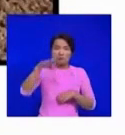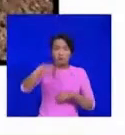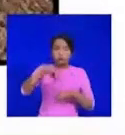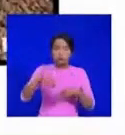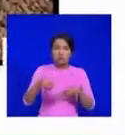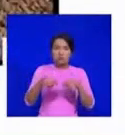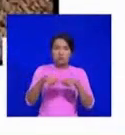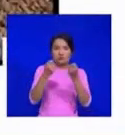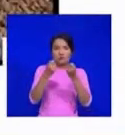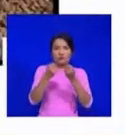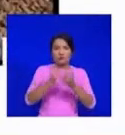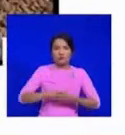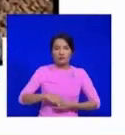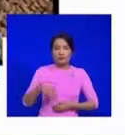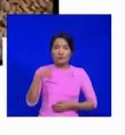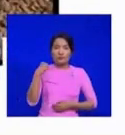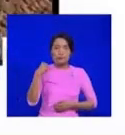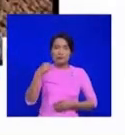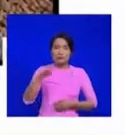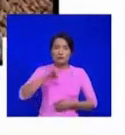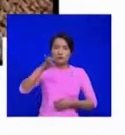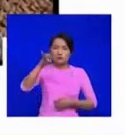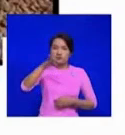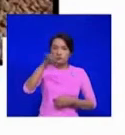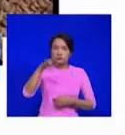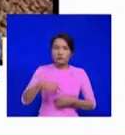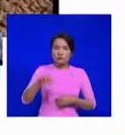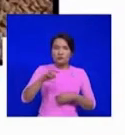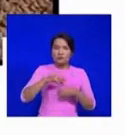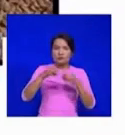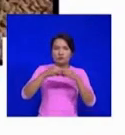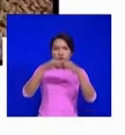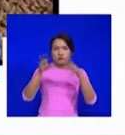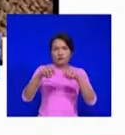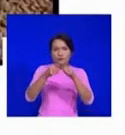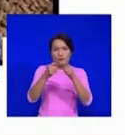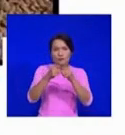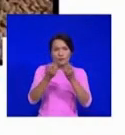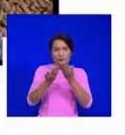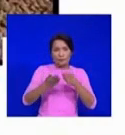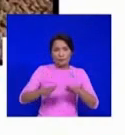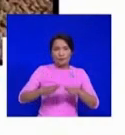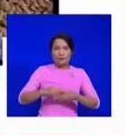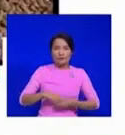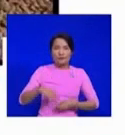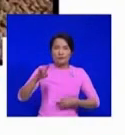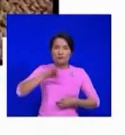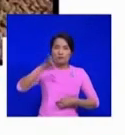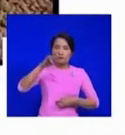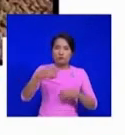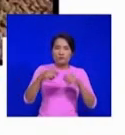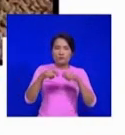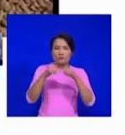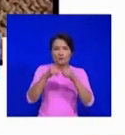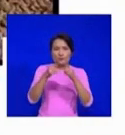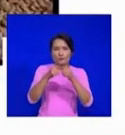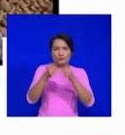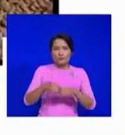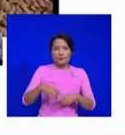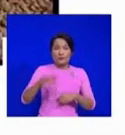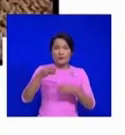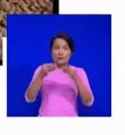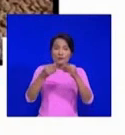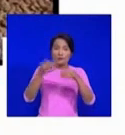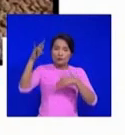KNU จะยิ่งสมทบกำลังยิ่งเร่งเกมรุกมากขึ้นไหมคะเพื่อให้คุมได้เบ็ดเสร็จ ข่าวที่ปรากฏทางโ